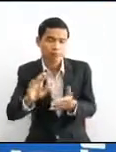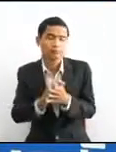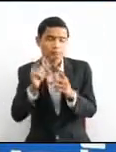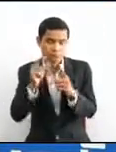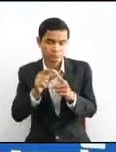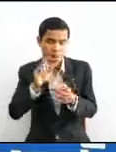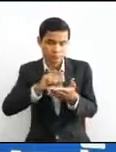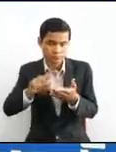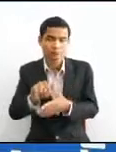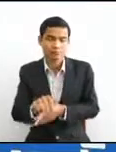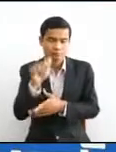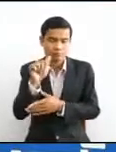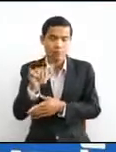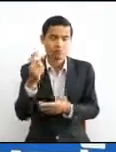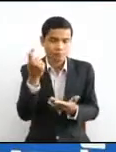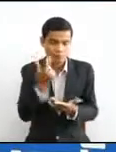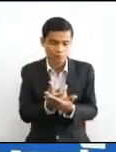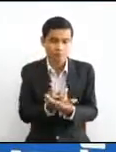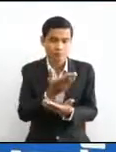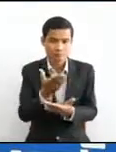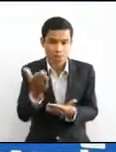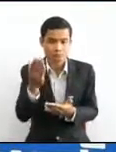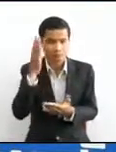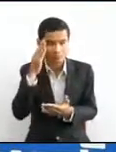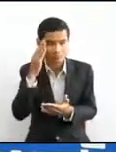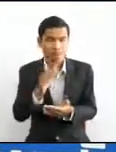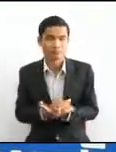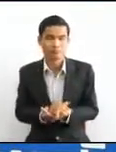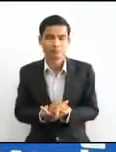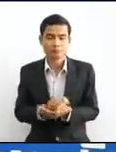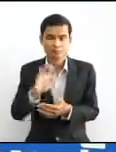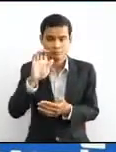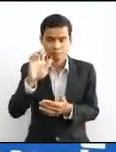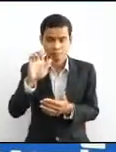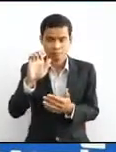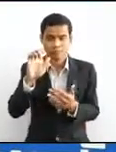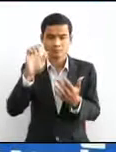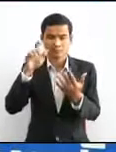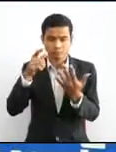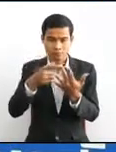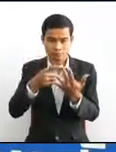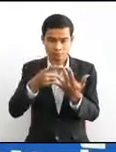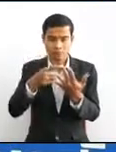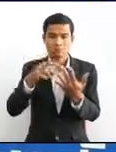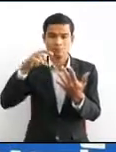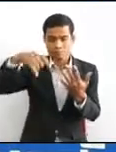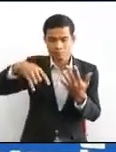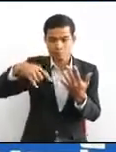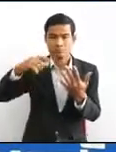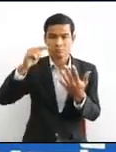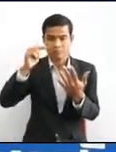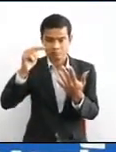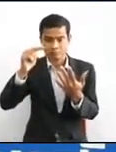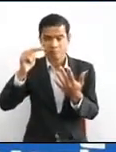đặc đa chân uốn đỏ đai ná sẽ đặc tầng ọc ní chăm nòn sẽ đập